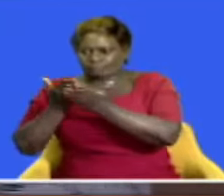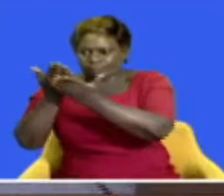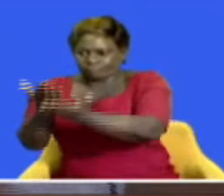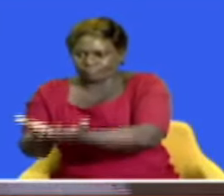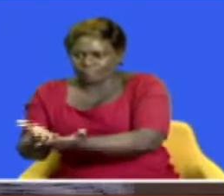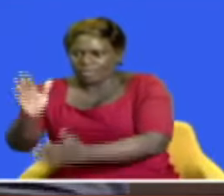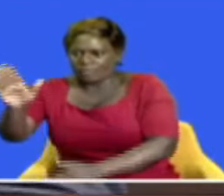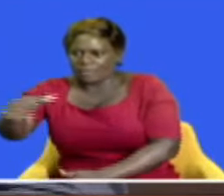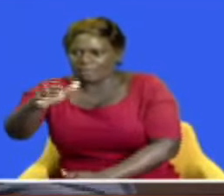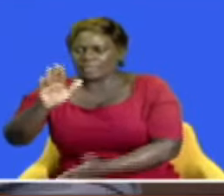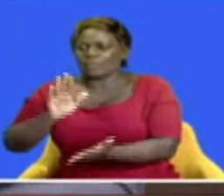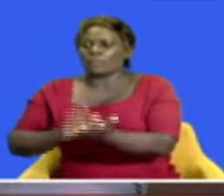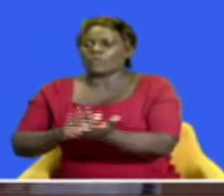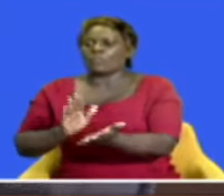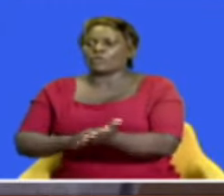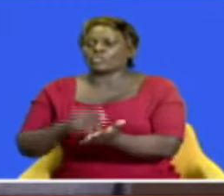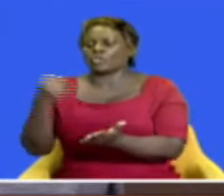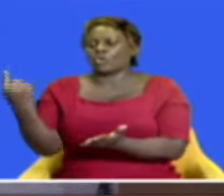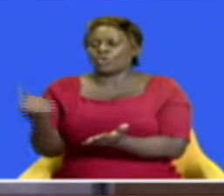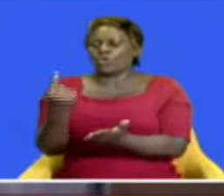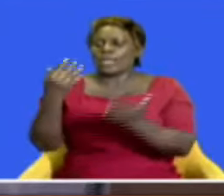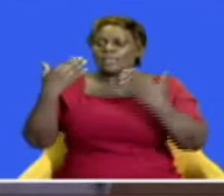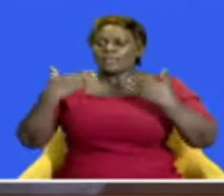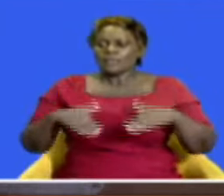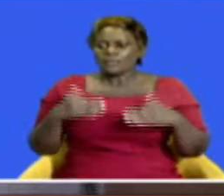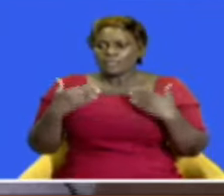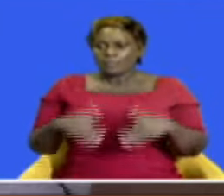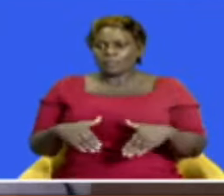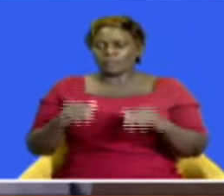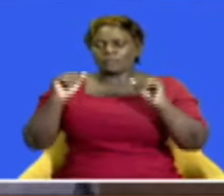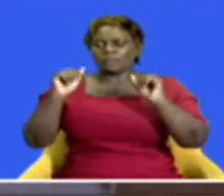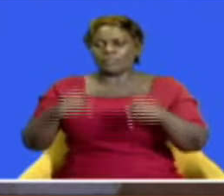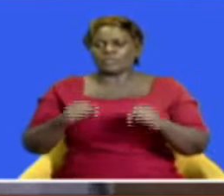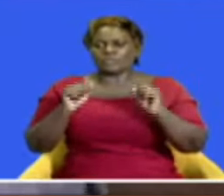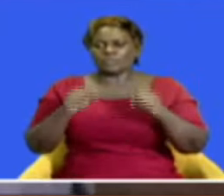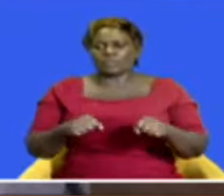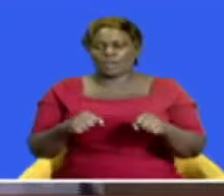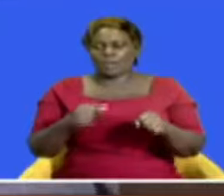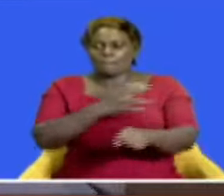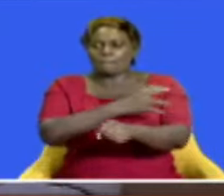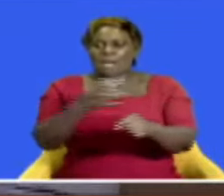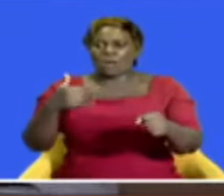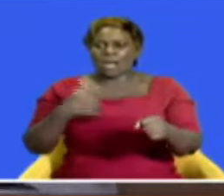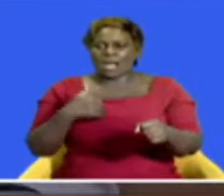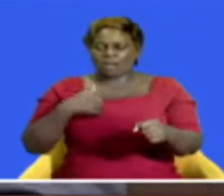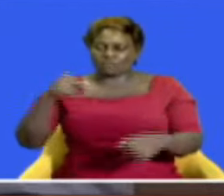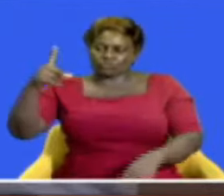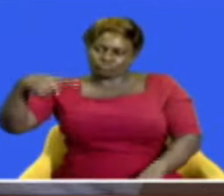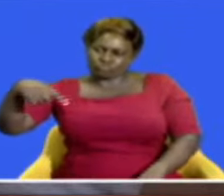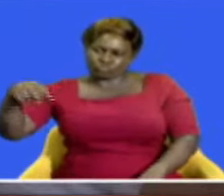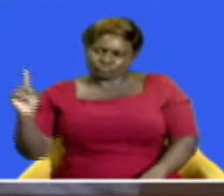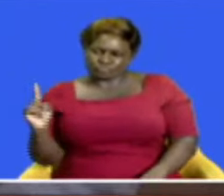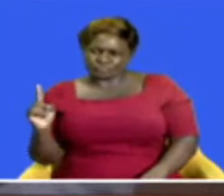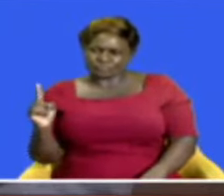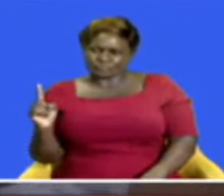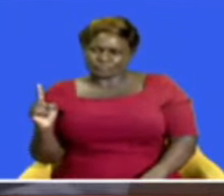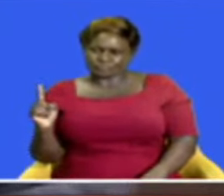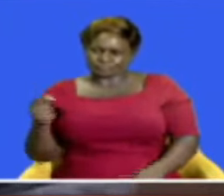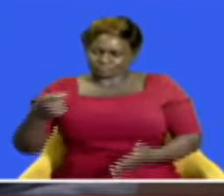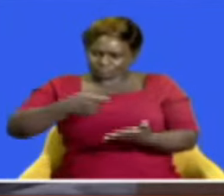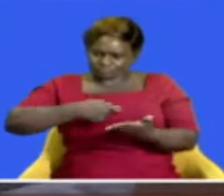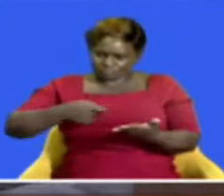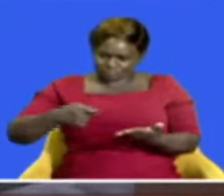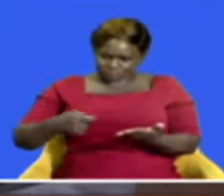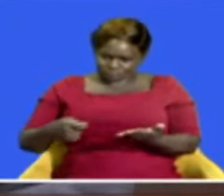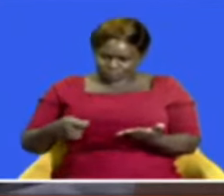bunge mapendekezo tu. Watu ambao wana uwezo na nguvu za kupitisha na kuweka